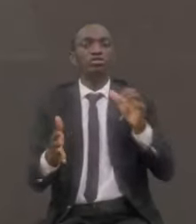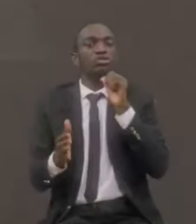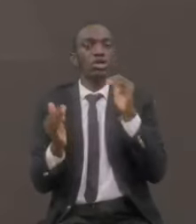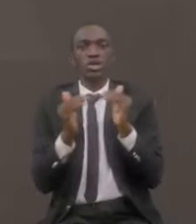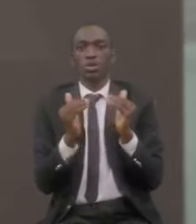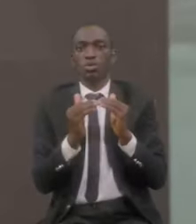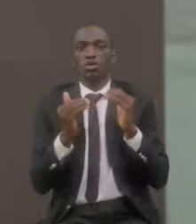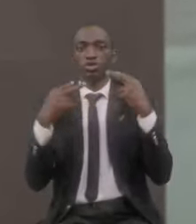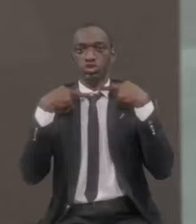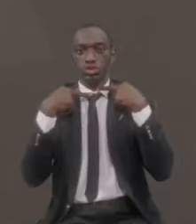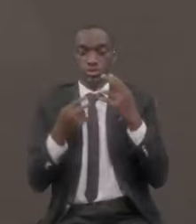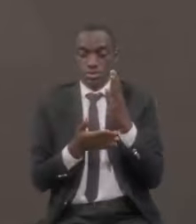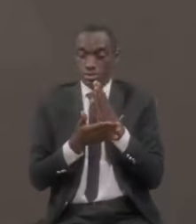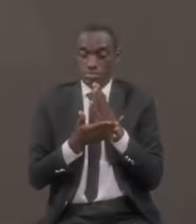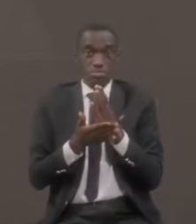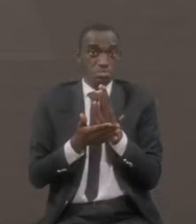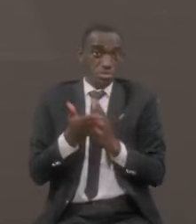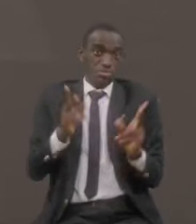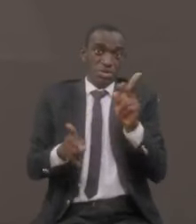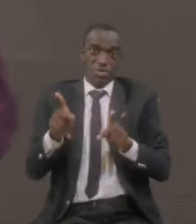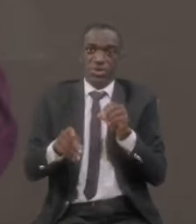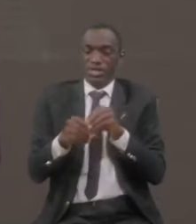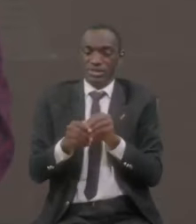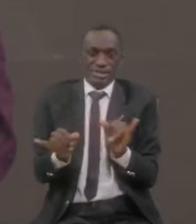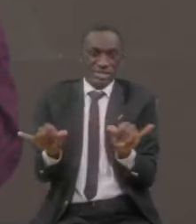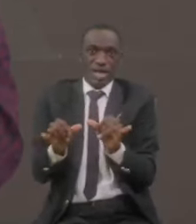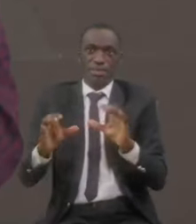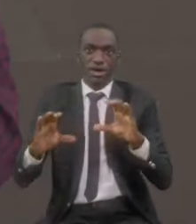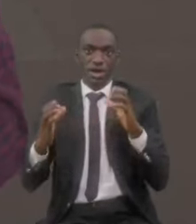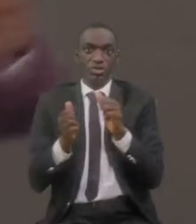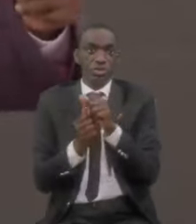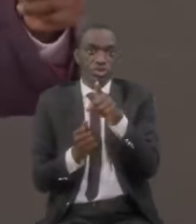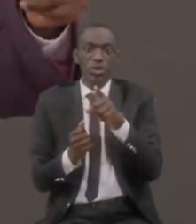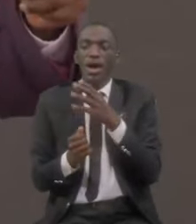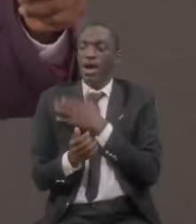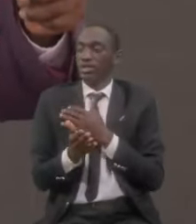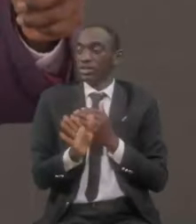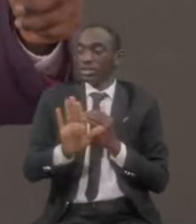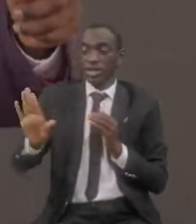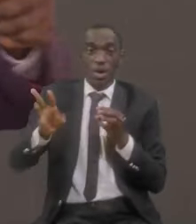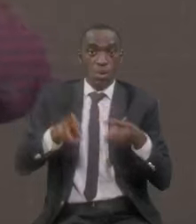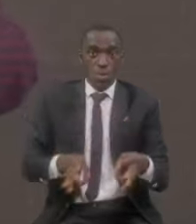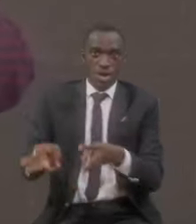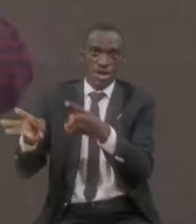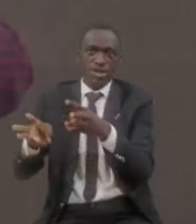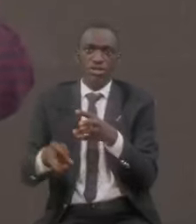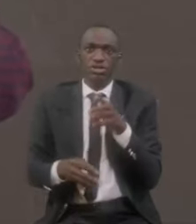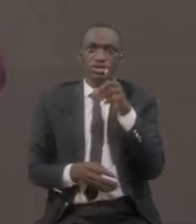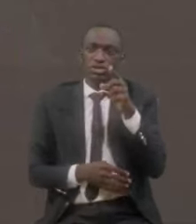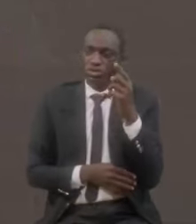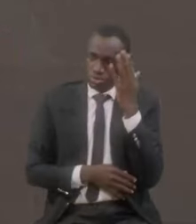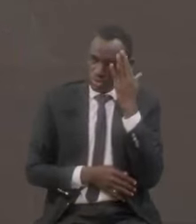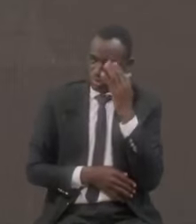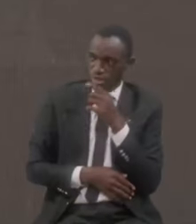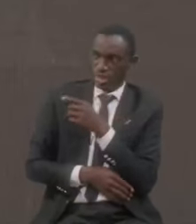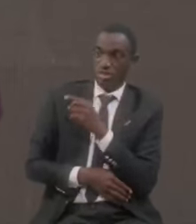toi. Et c'est leur manière de faire. Et tu te dis, ils ne sont pas chrétiens. Ils ne sont pas